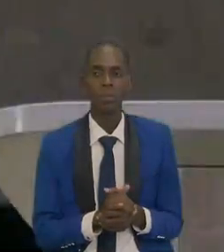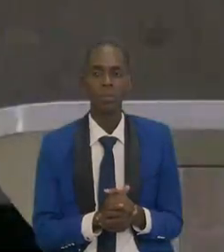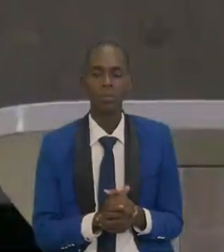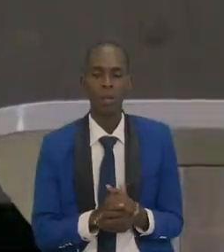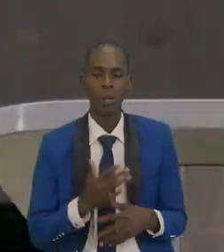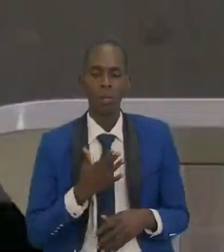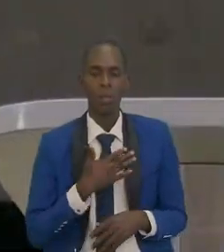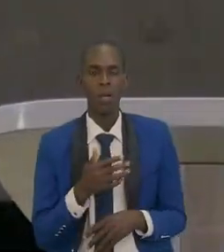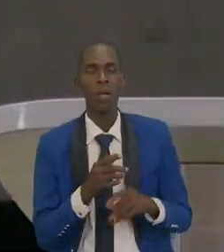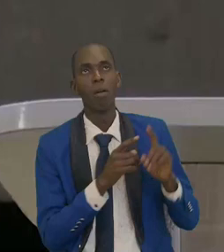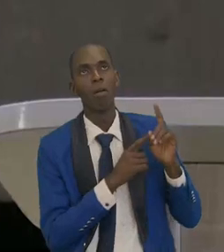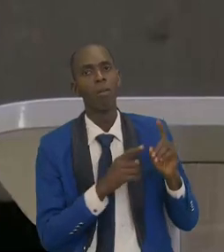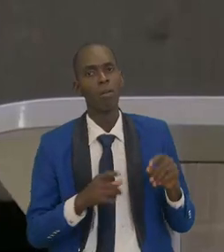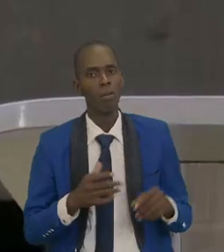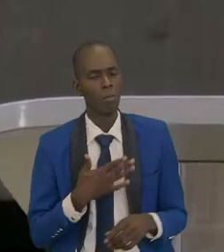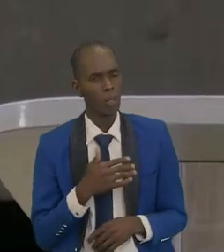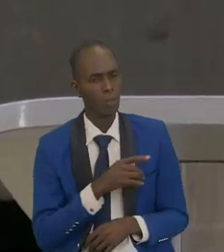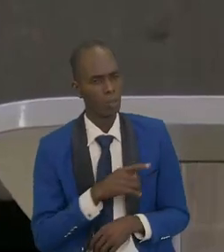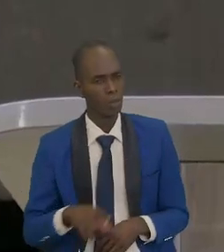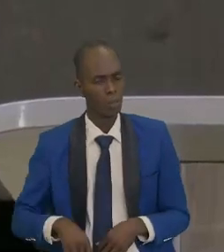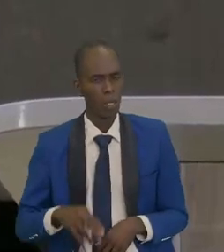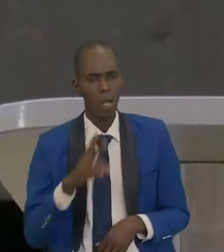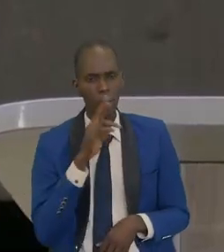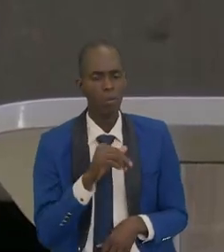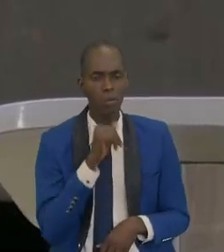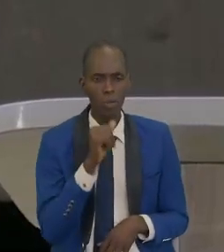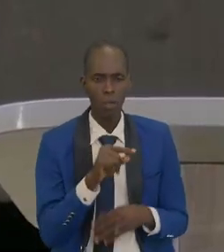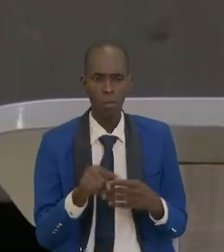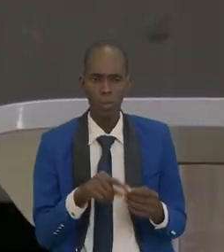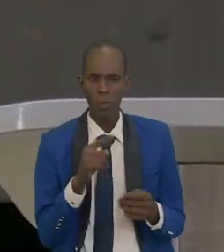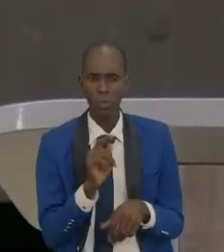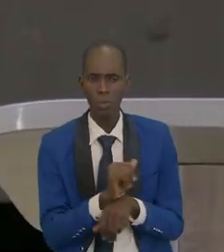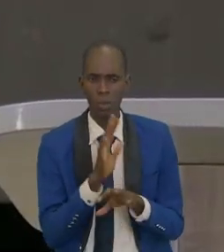Mon Seigneur, c'est toi qui marches sur l'eau.